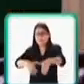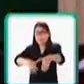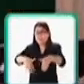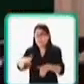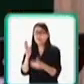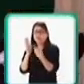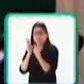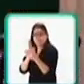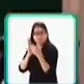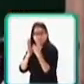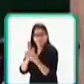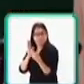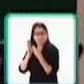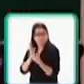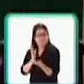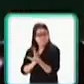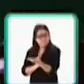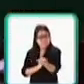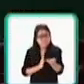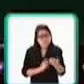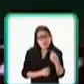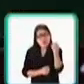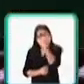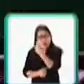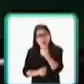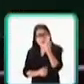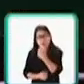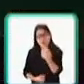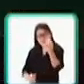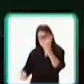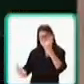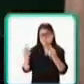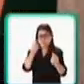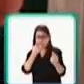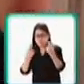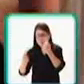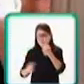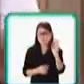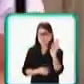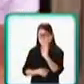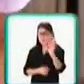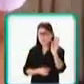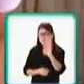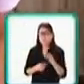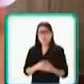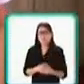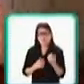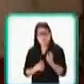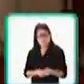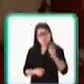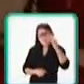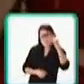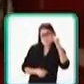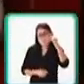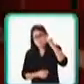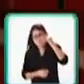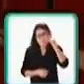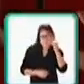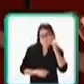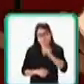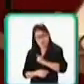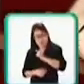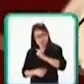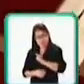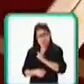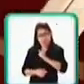ที่พูดถึงพี่น้องอีสานบ้านเฮาอย่าให้ใครเขาชี้ซ้ายชี้ขวานะคะพี่น้องชาวเหนือหมู่เฮาอย่าฮือใ